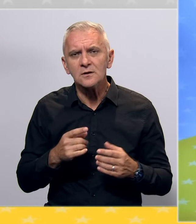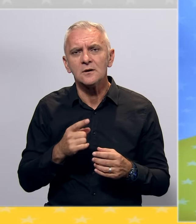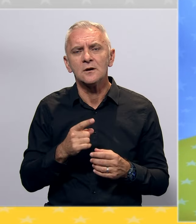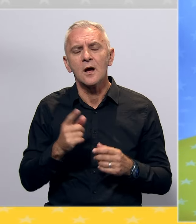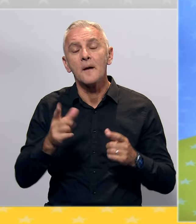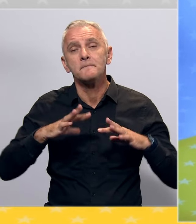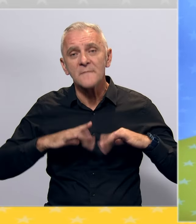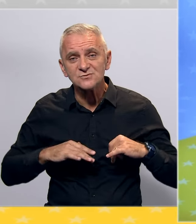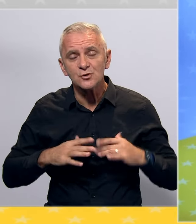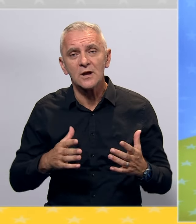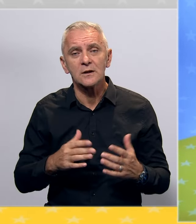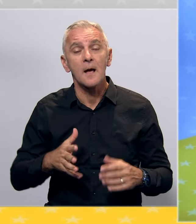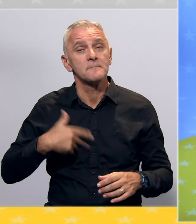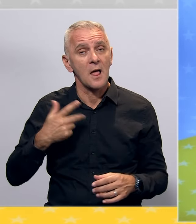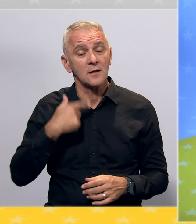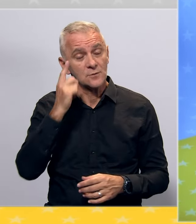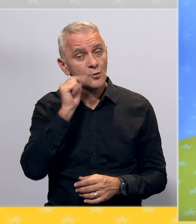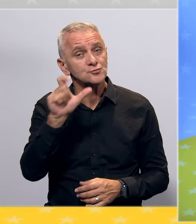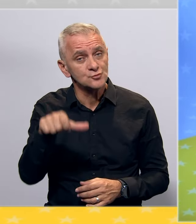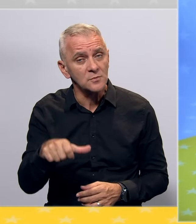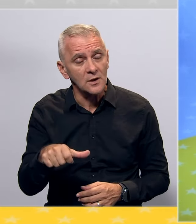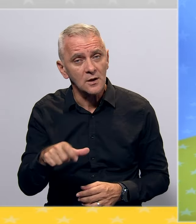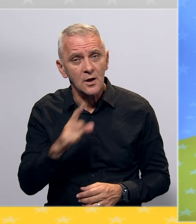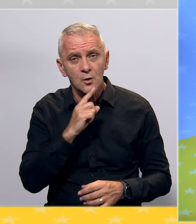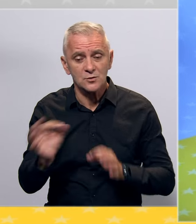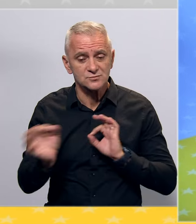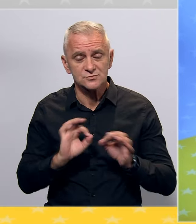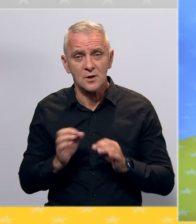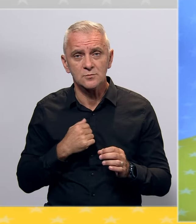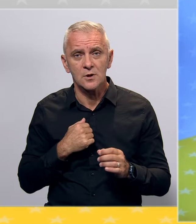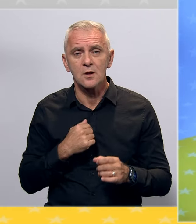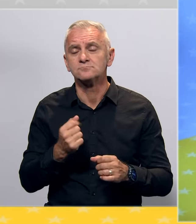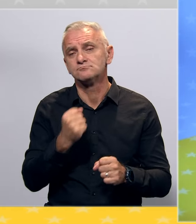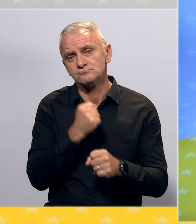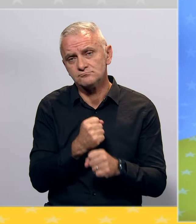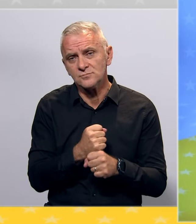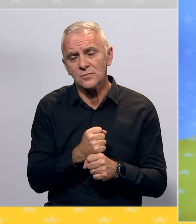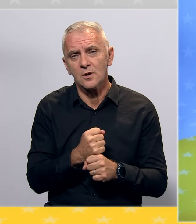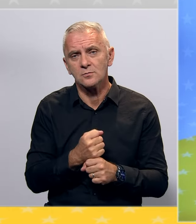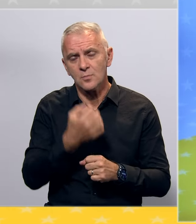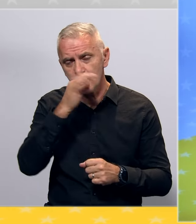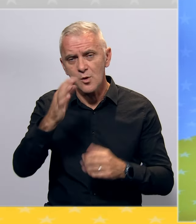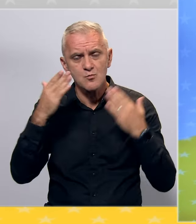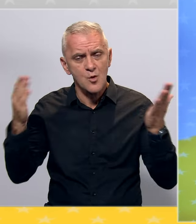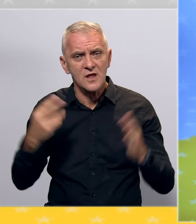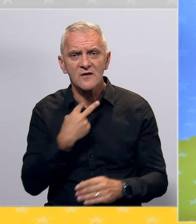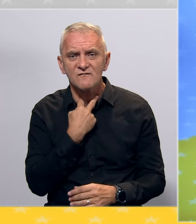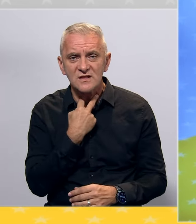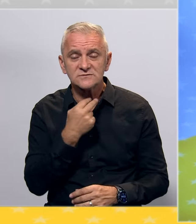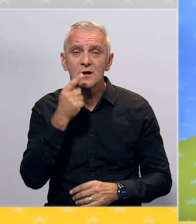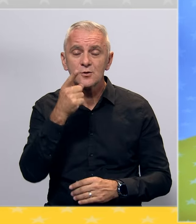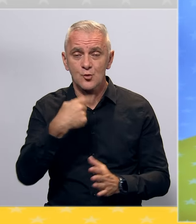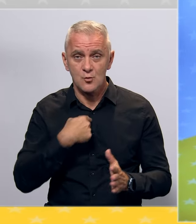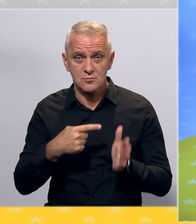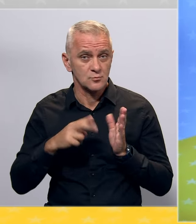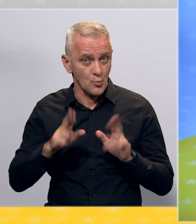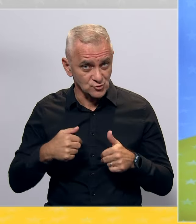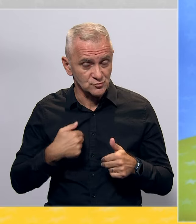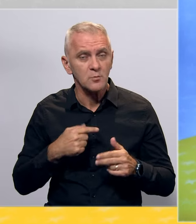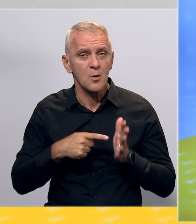dominantno mlade osobe koji su spremne posvijetiti dio sebe u zgradnji modernijeg i uređenijeg Viteza. Da to možemo, pokazali smo i u